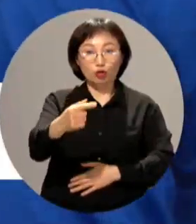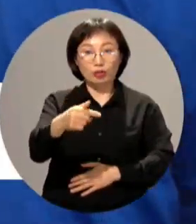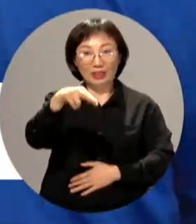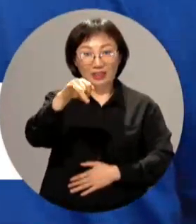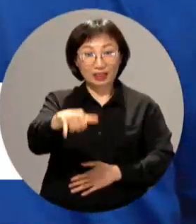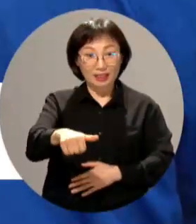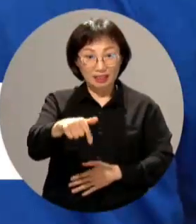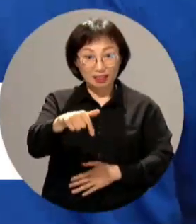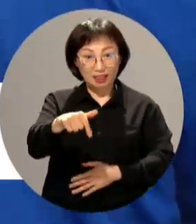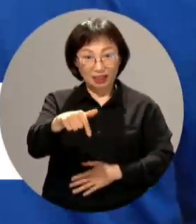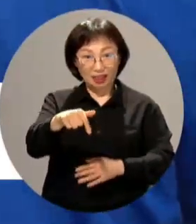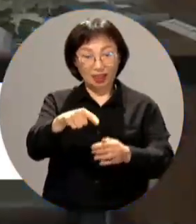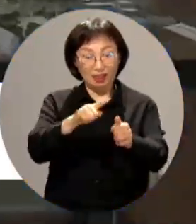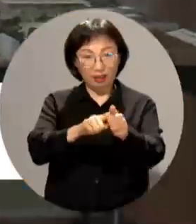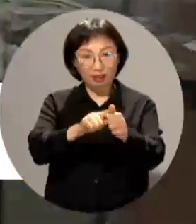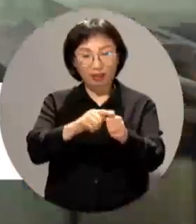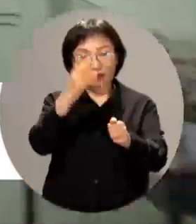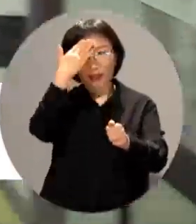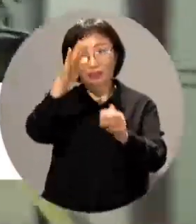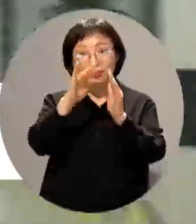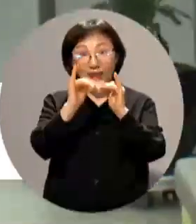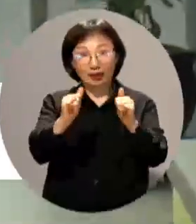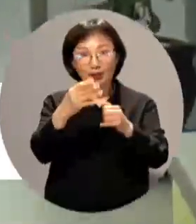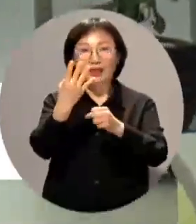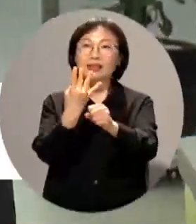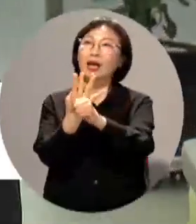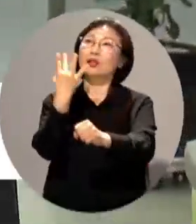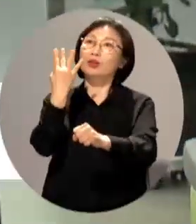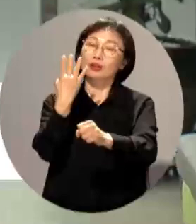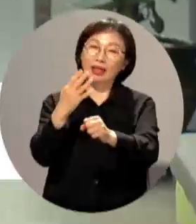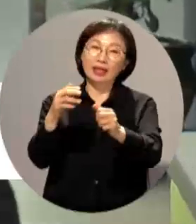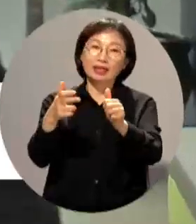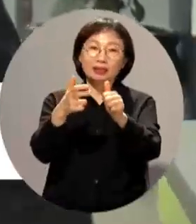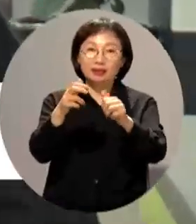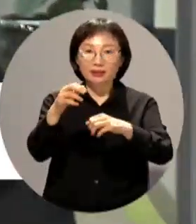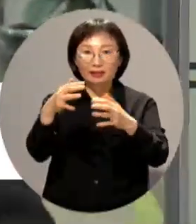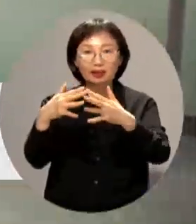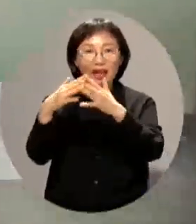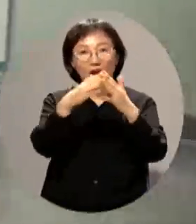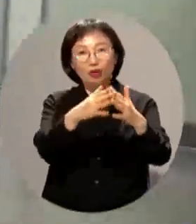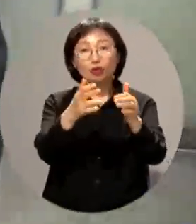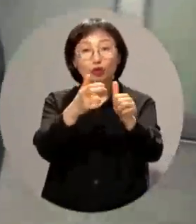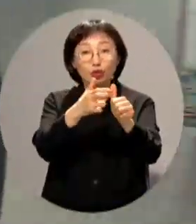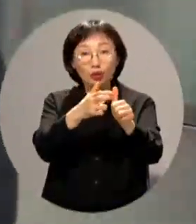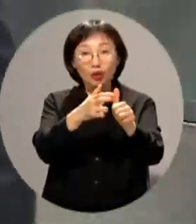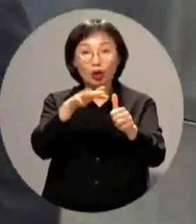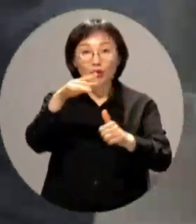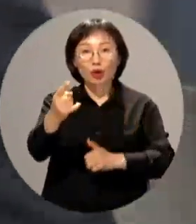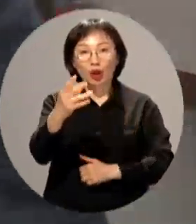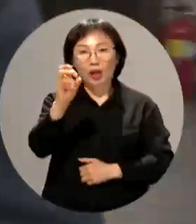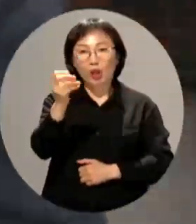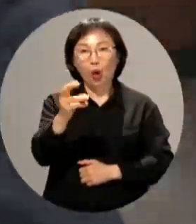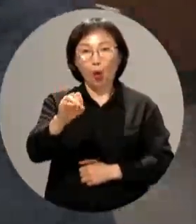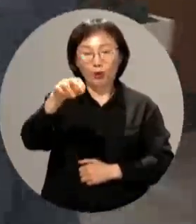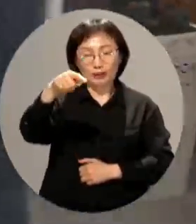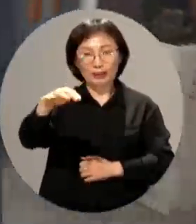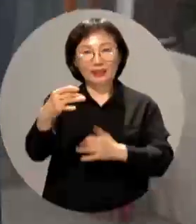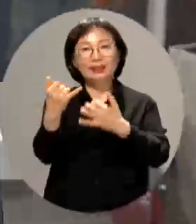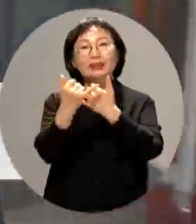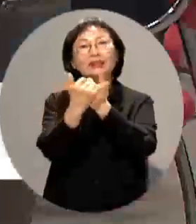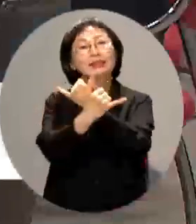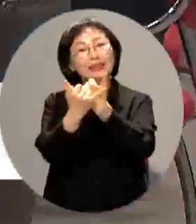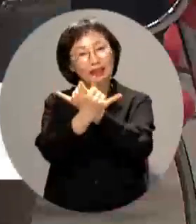낯선 새로운 인물인데요 사실은 4년 전 장수군 수를 여기만 최용덕 전 분수에 집안 조카